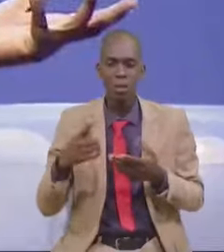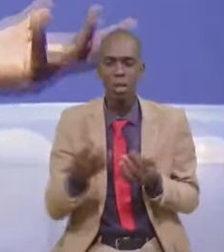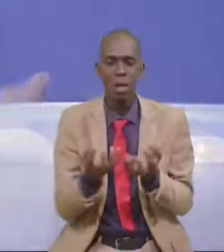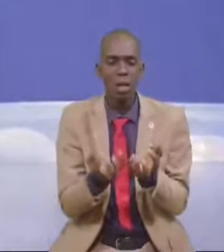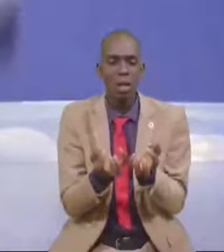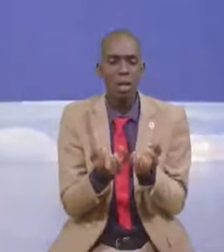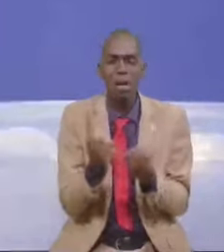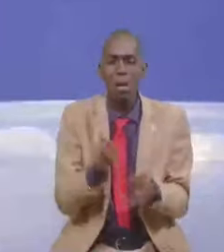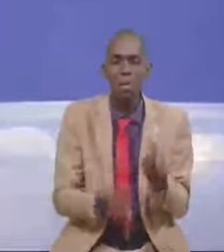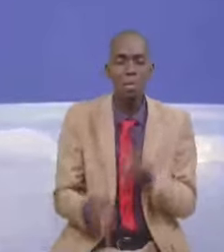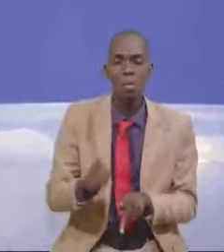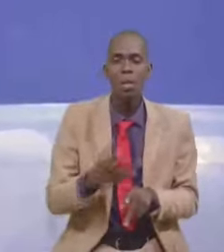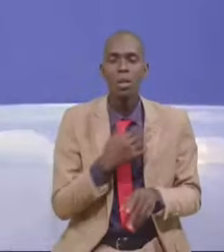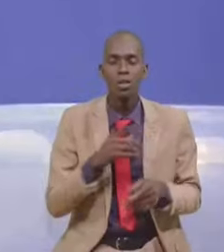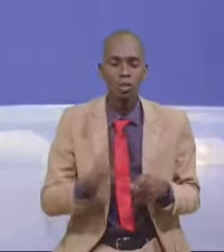ressusciter les morts.